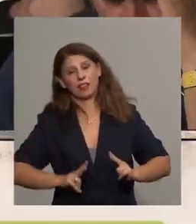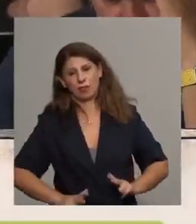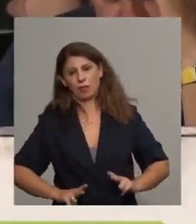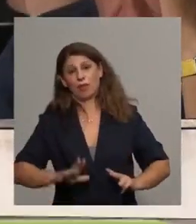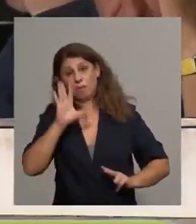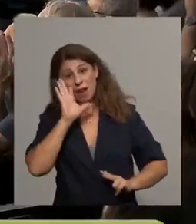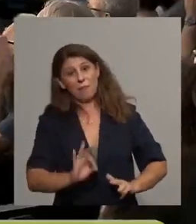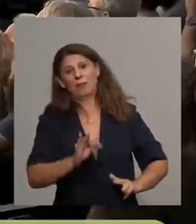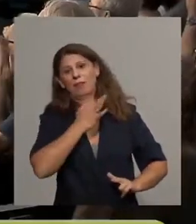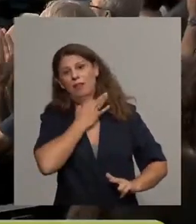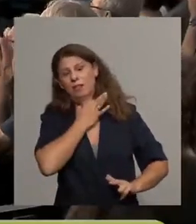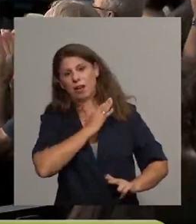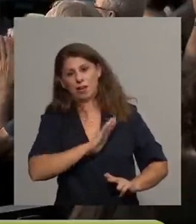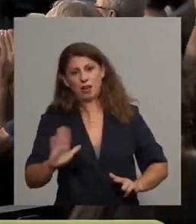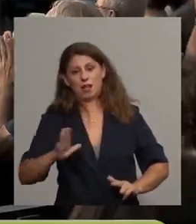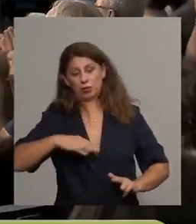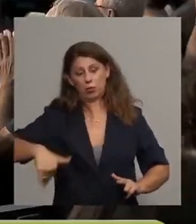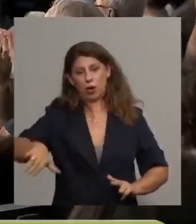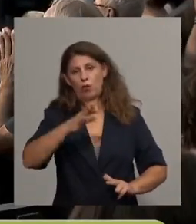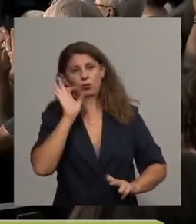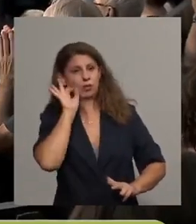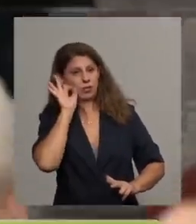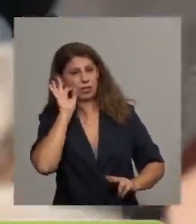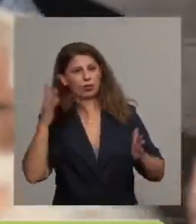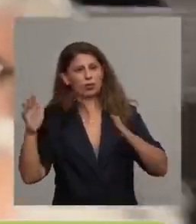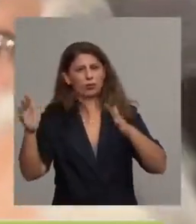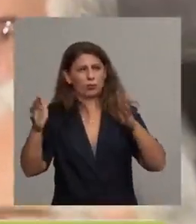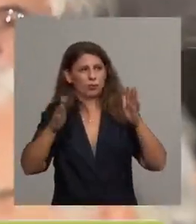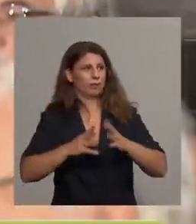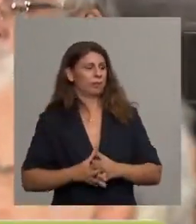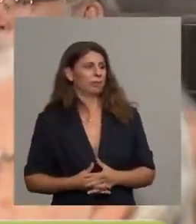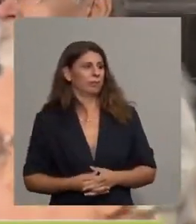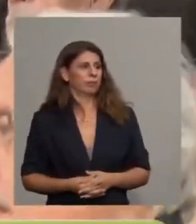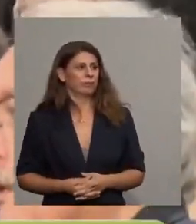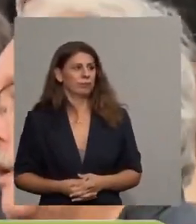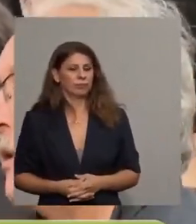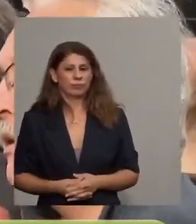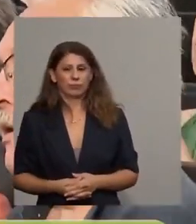οι πραγματικές ανάγκες του λαού της Θεσσαλονίκης.